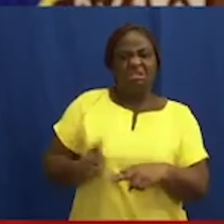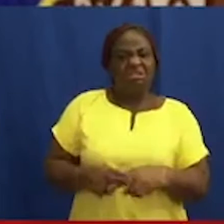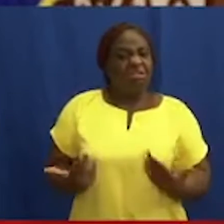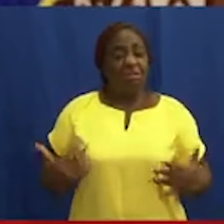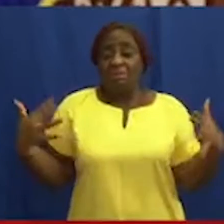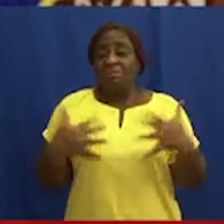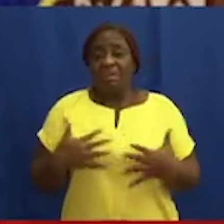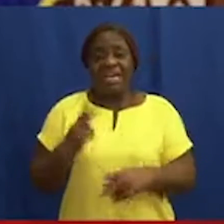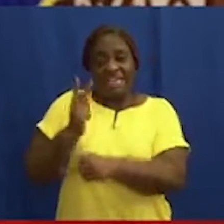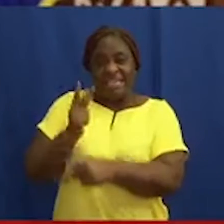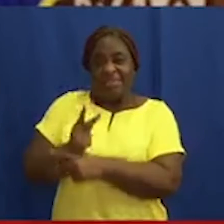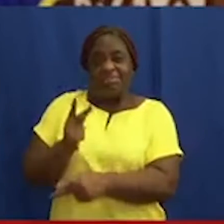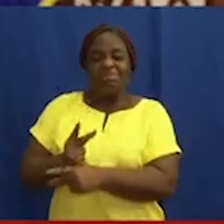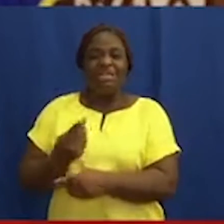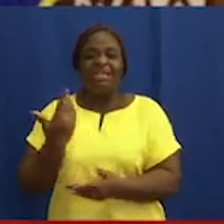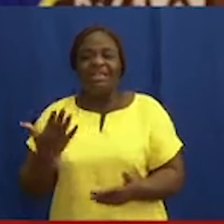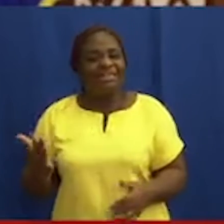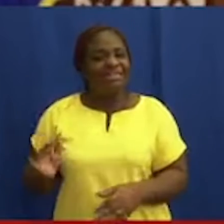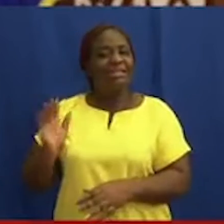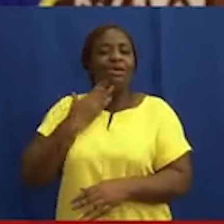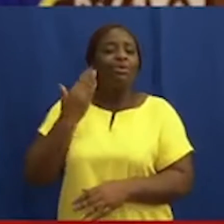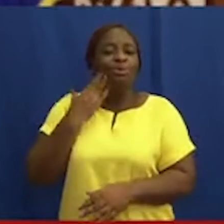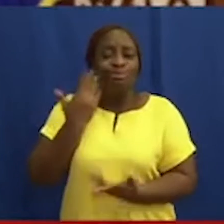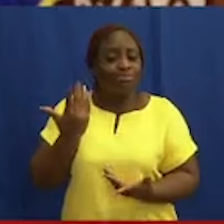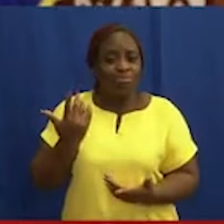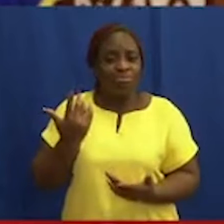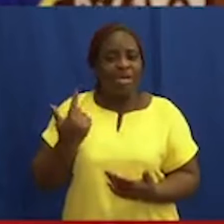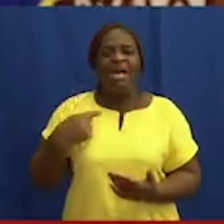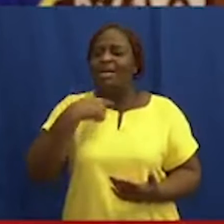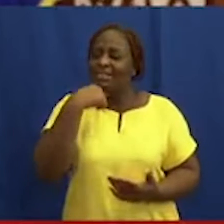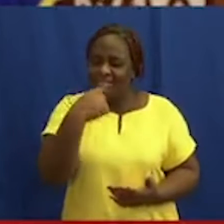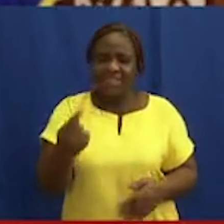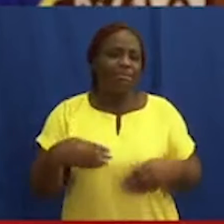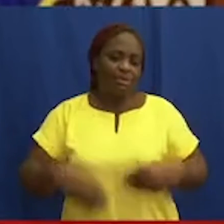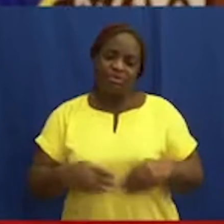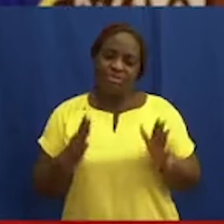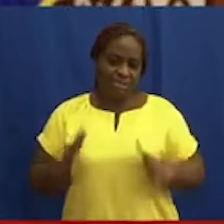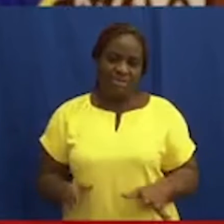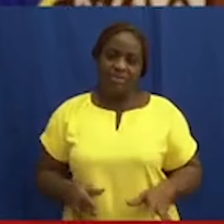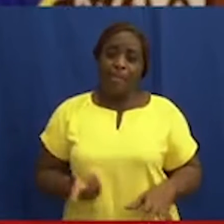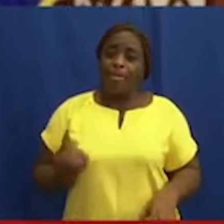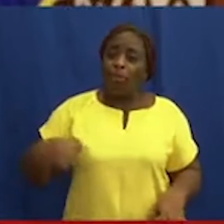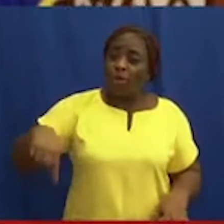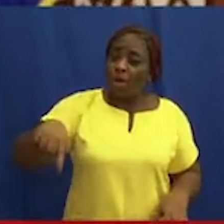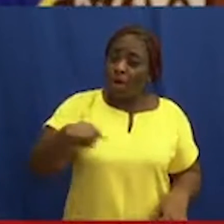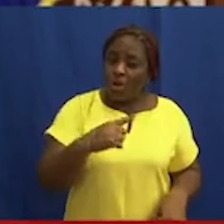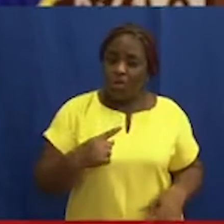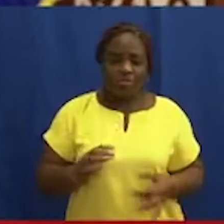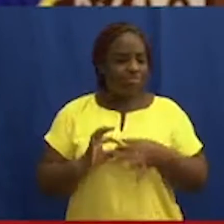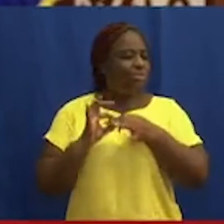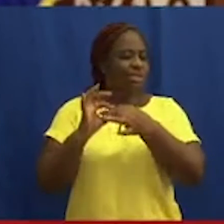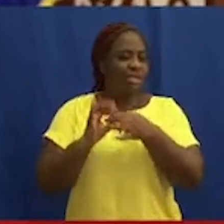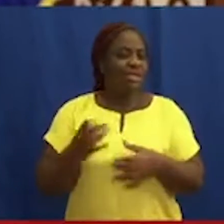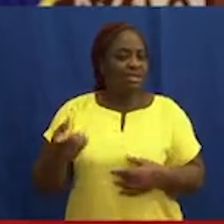kasa za ta fito da wasu matakai na ganin cewa ta bunkasa hanyoyin karban harajinta kowannen